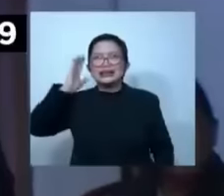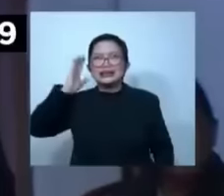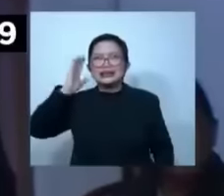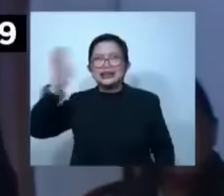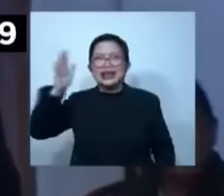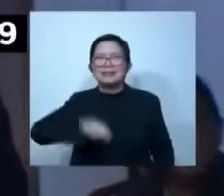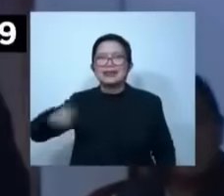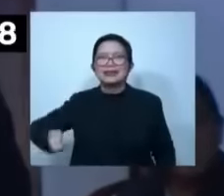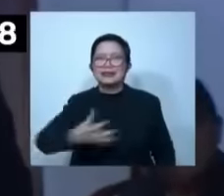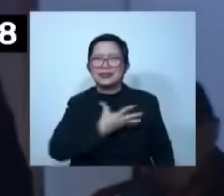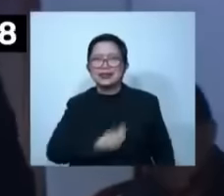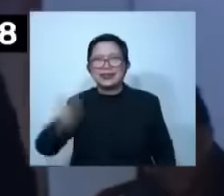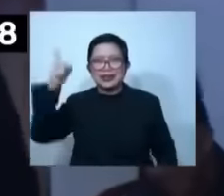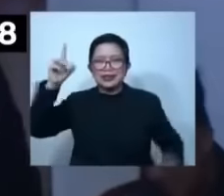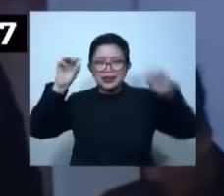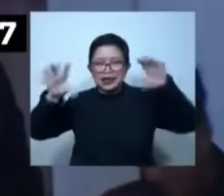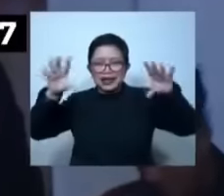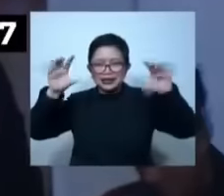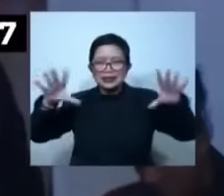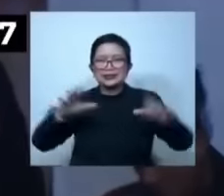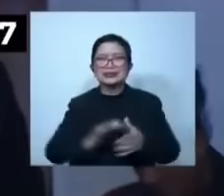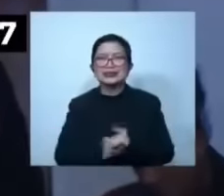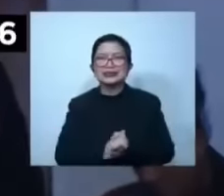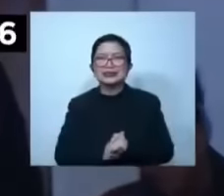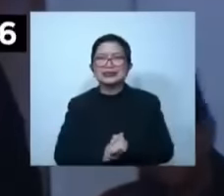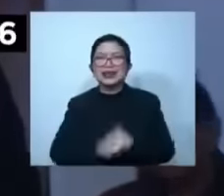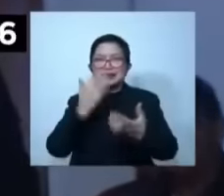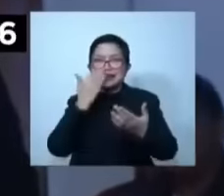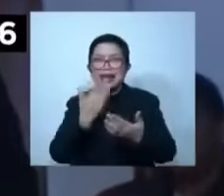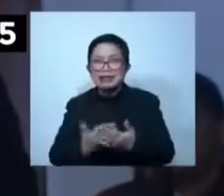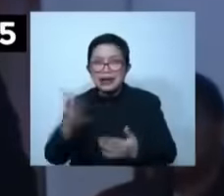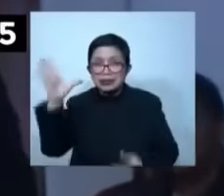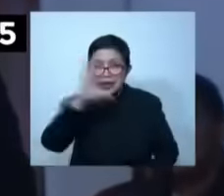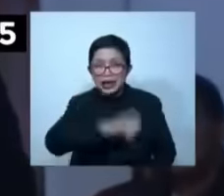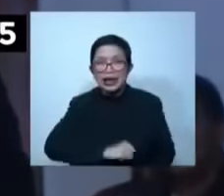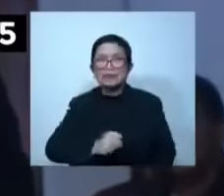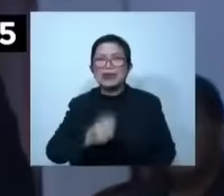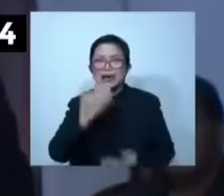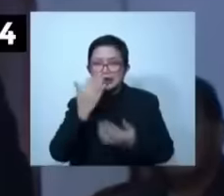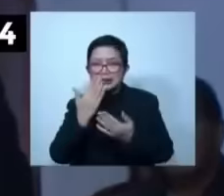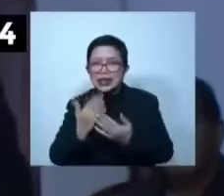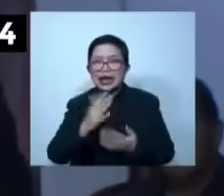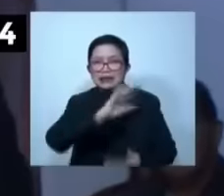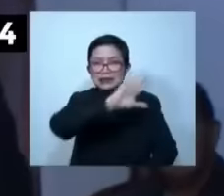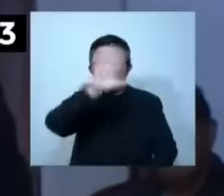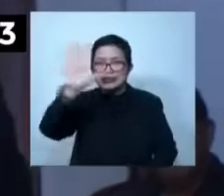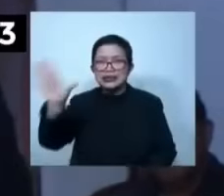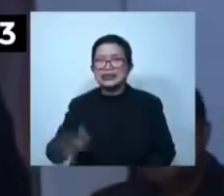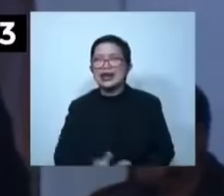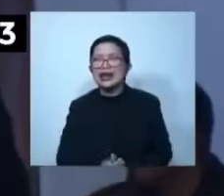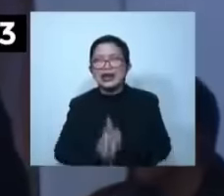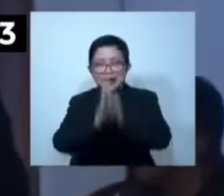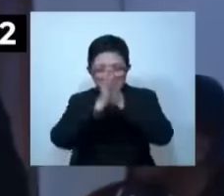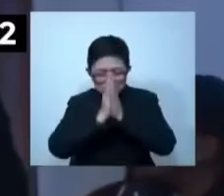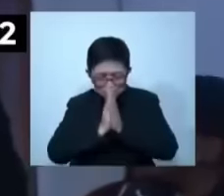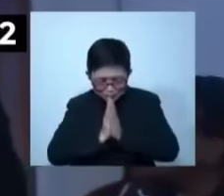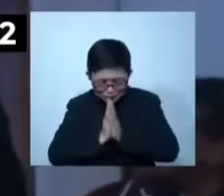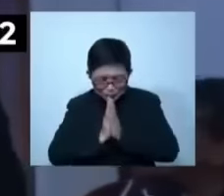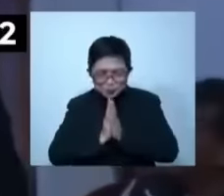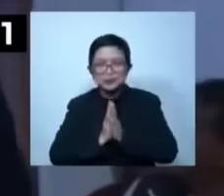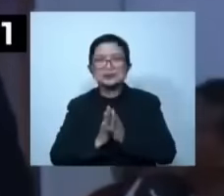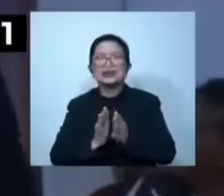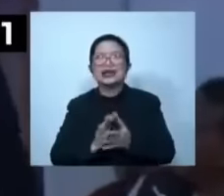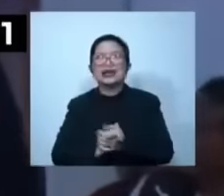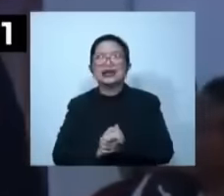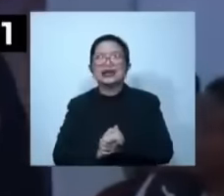Assalamualaikum warahmatullahi wabarakatuh. Selamat malam, salam sejahtera untuk kita semua. Om Swastiastu, Namo